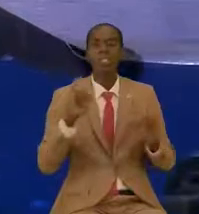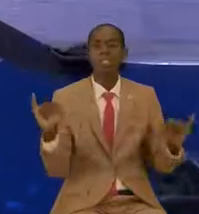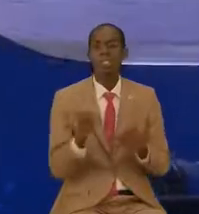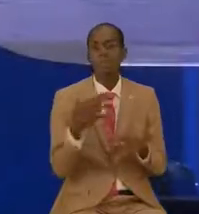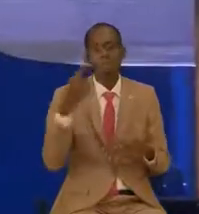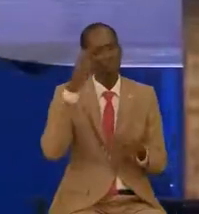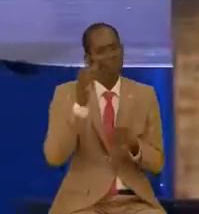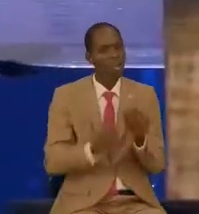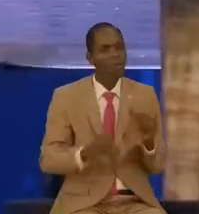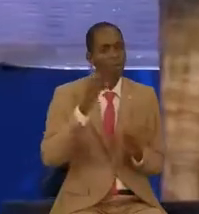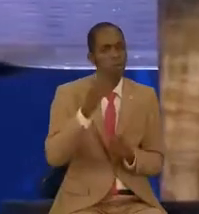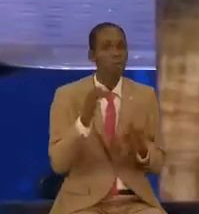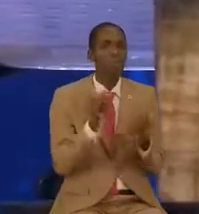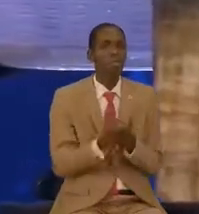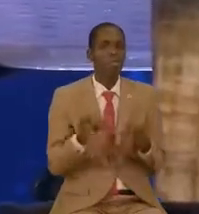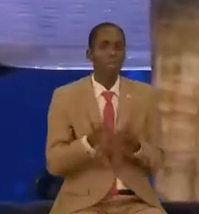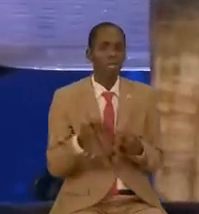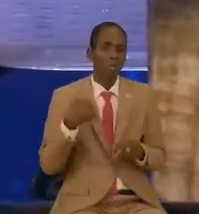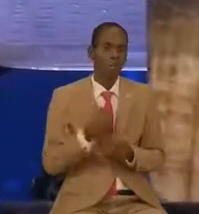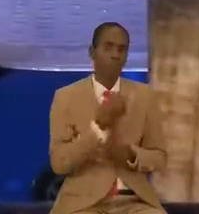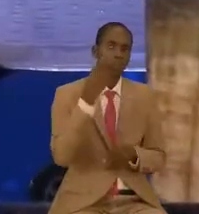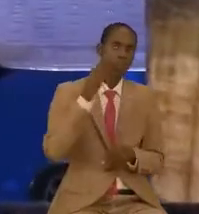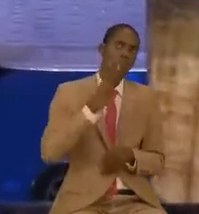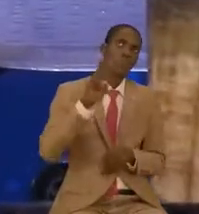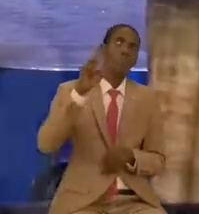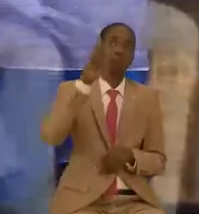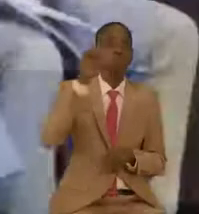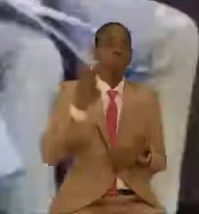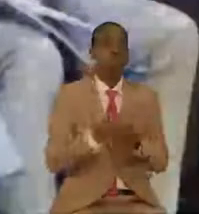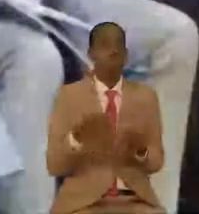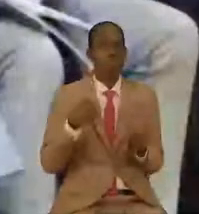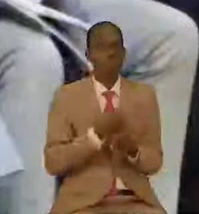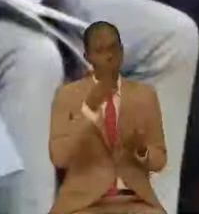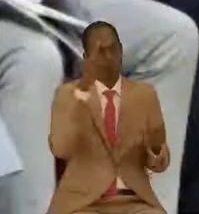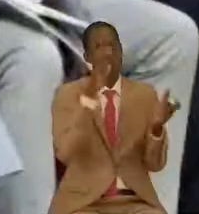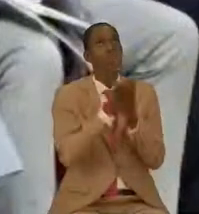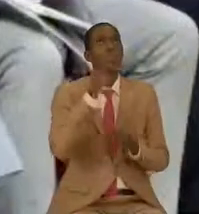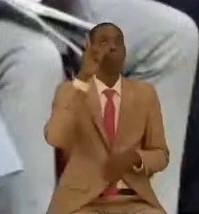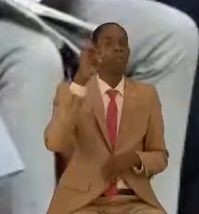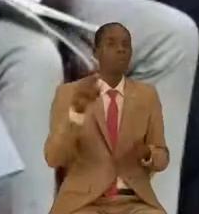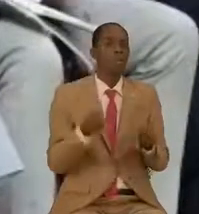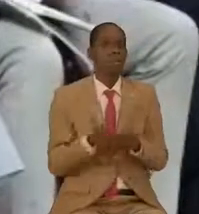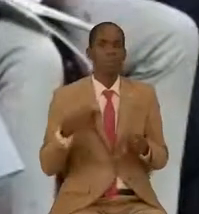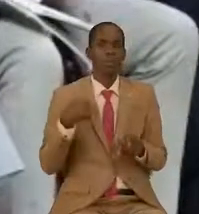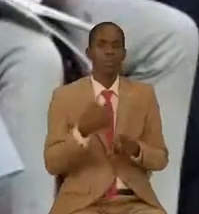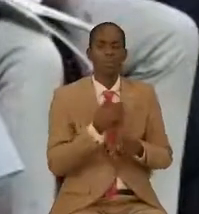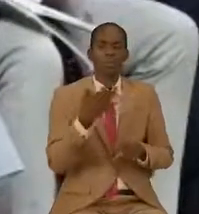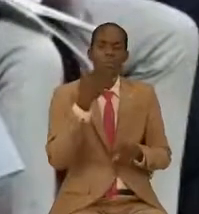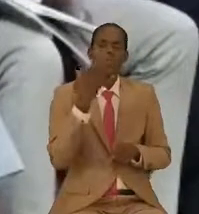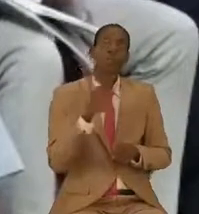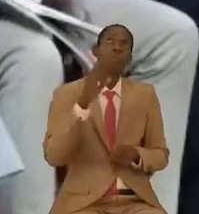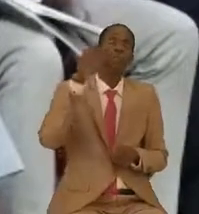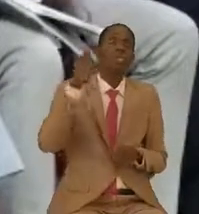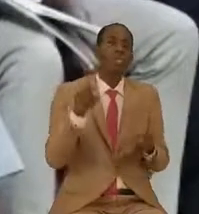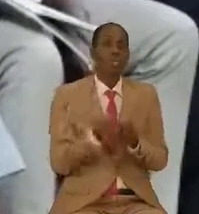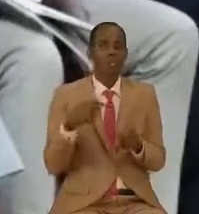pour tout le monde, comme on le regarde, comme nous croyons en lui, comme nous le regardons,